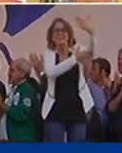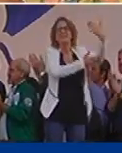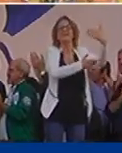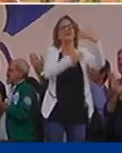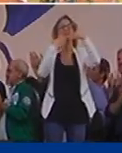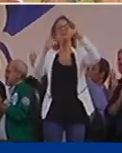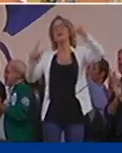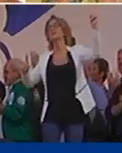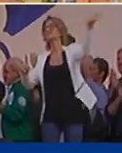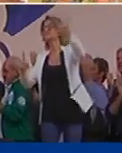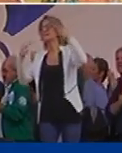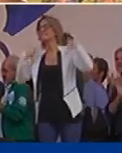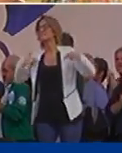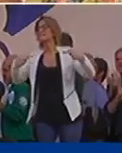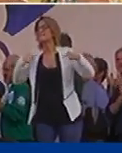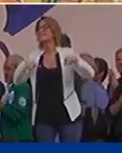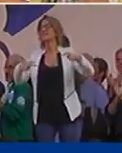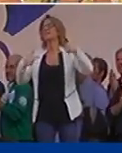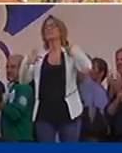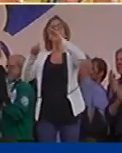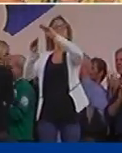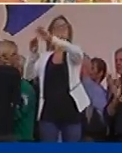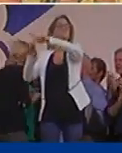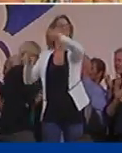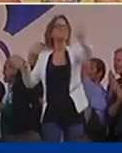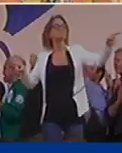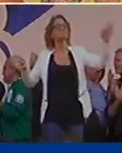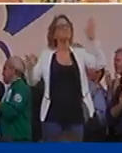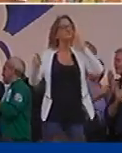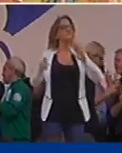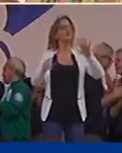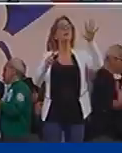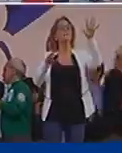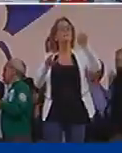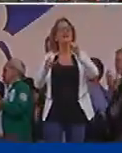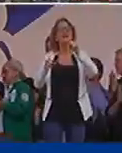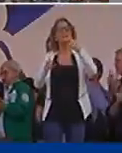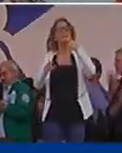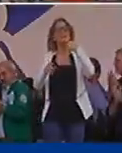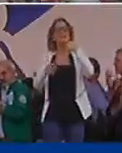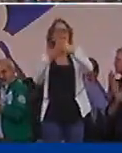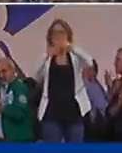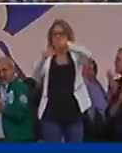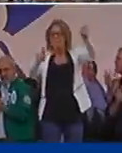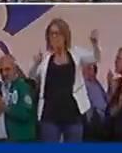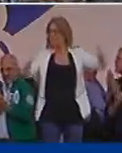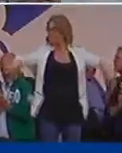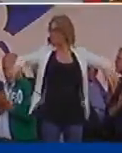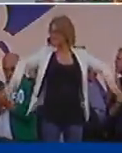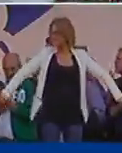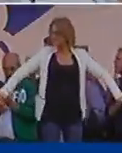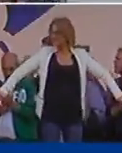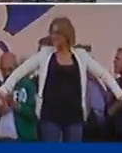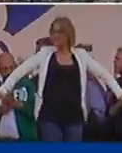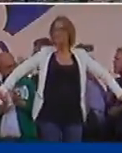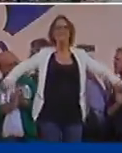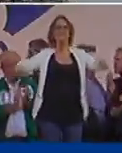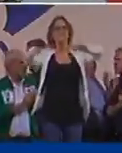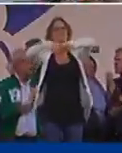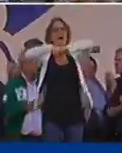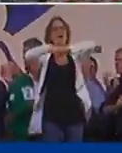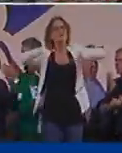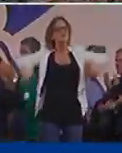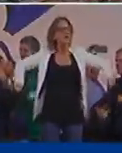delle vostre vite. Vi chiedo di prendere in mano chi avete di fianco, di prendere mano nella